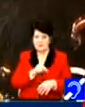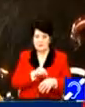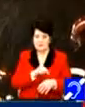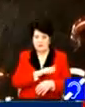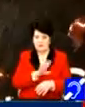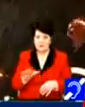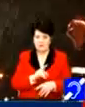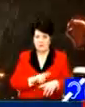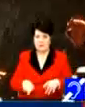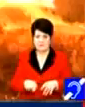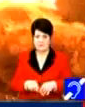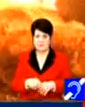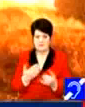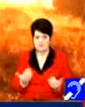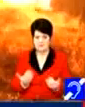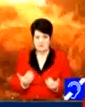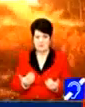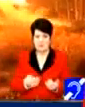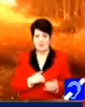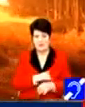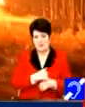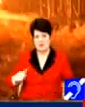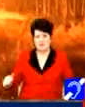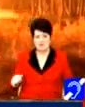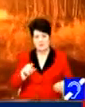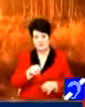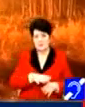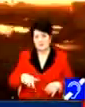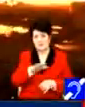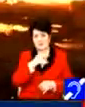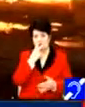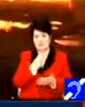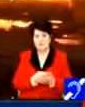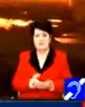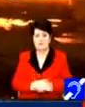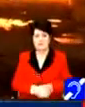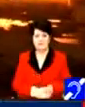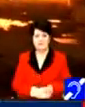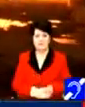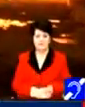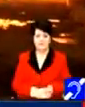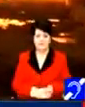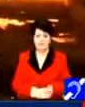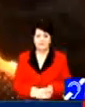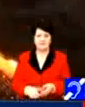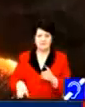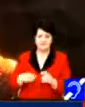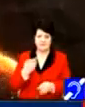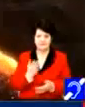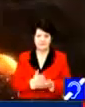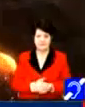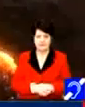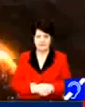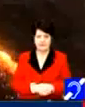trebuie și ajungându-se în zona anvelopelor, s-a întâmplat ce s-a întâmplat. Paguba, aveți idee la câte?